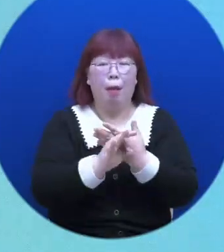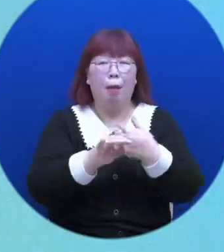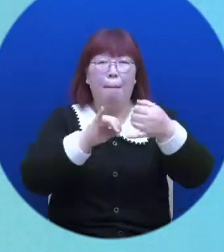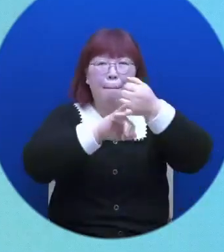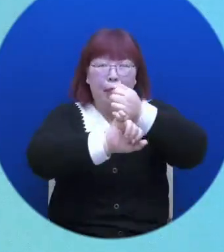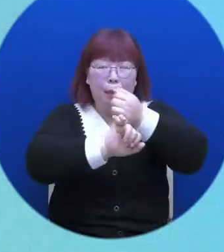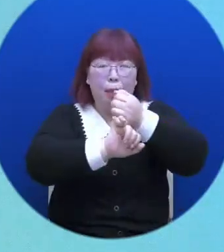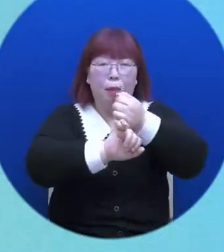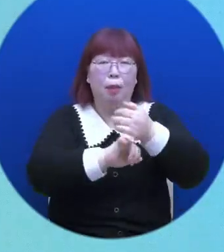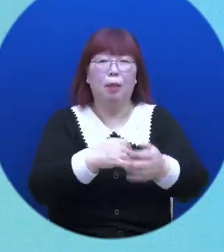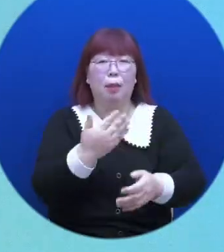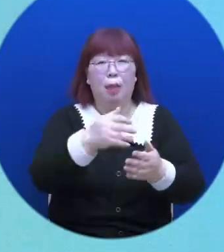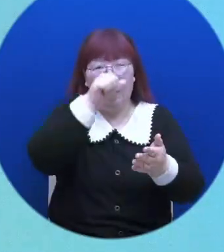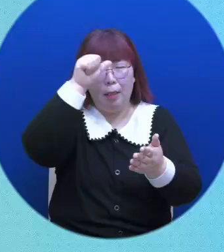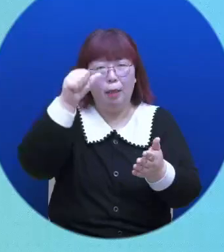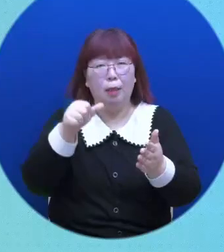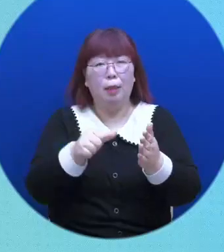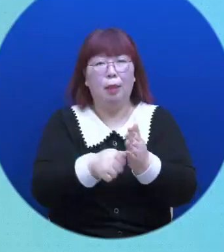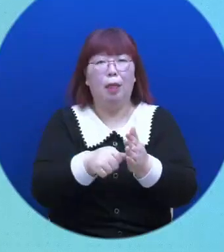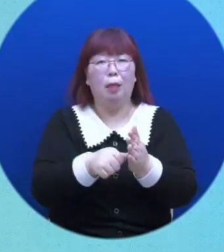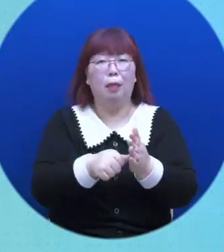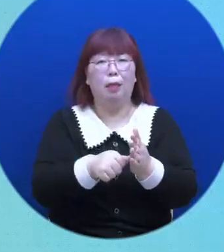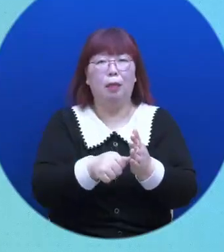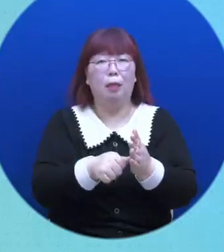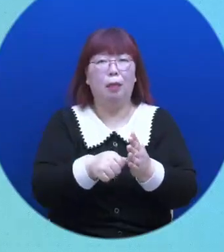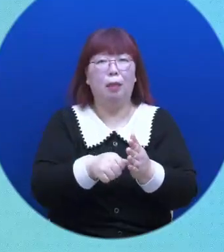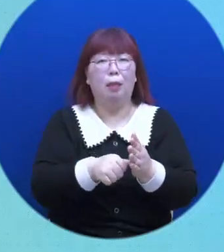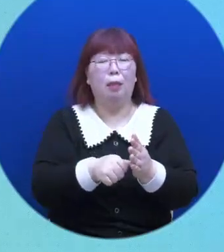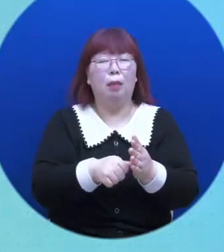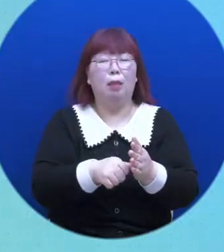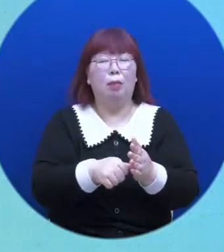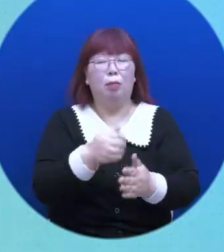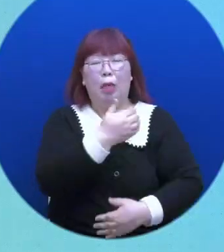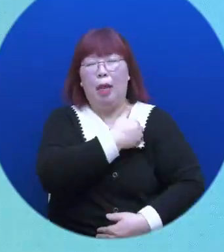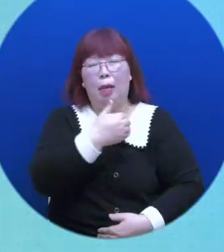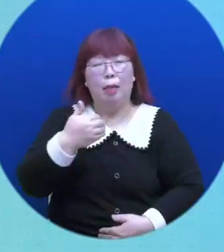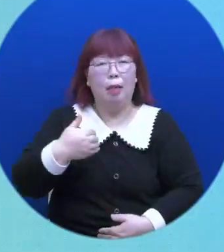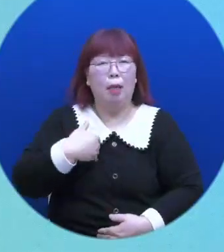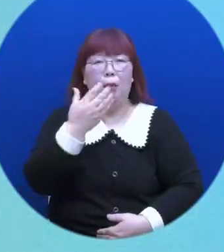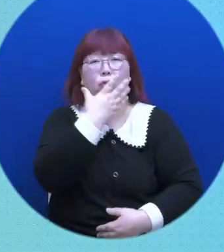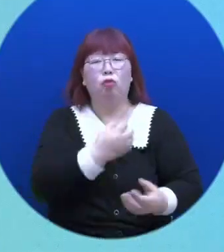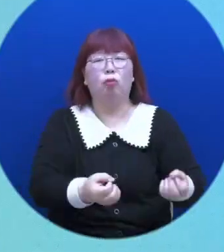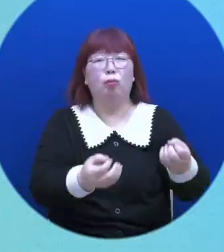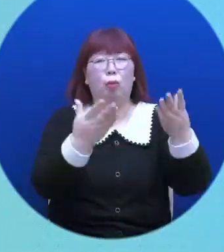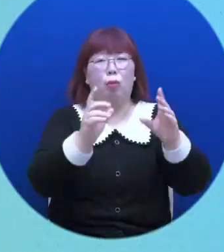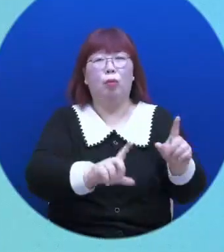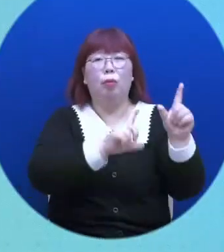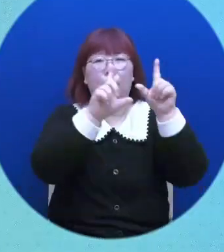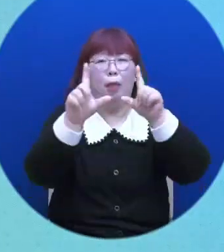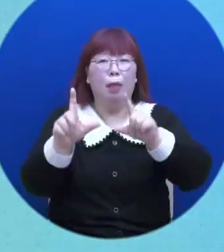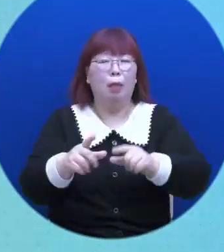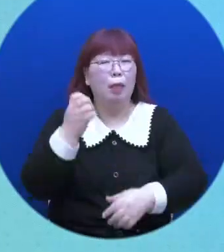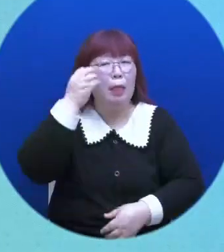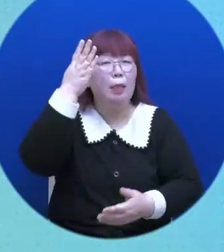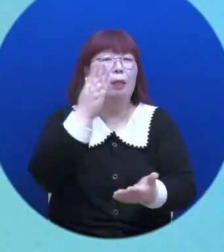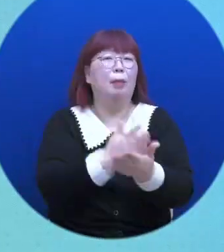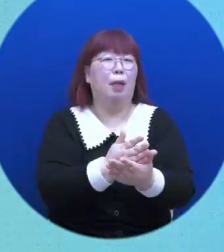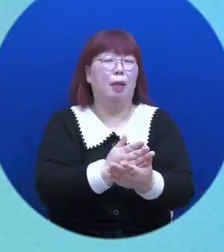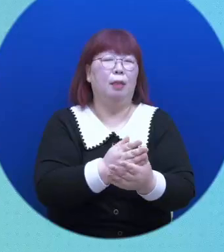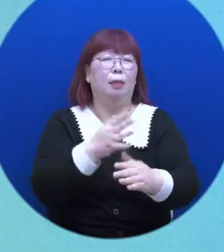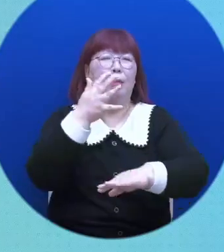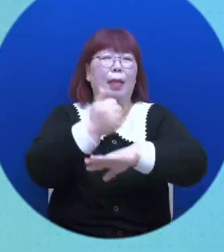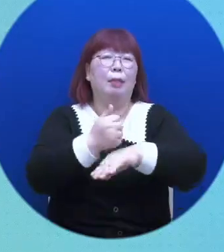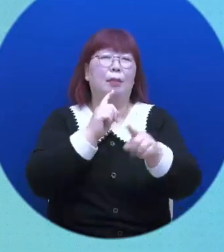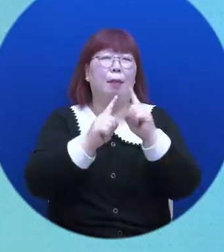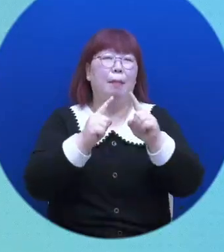내 인생은 정말 상상할 수 없는 하나님의 축복을 살아간다는 걸 잊지 말거라. 저에게 그런 유언을